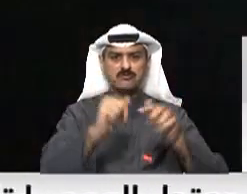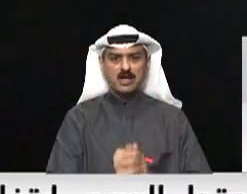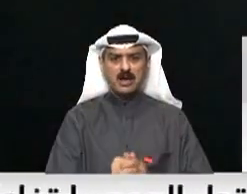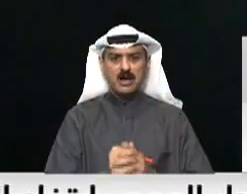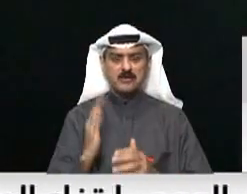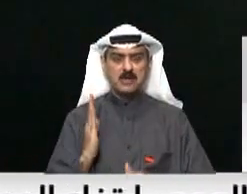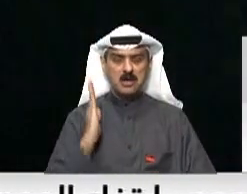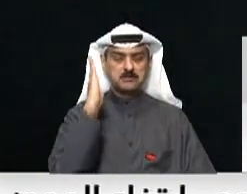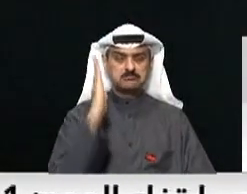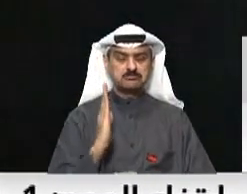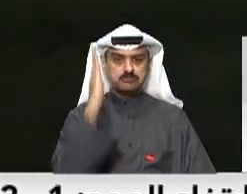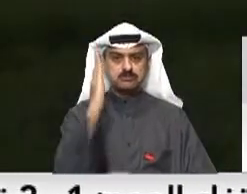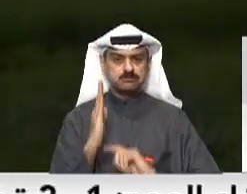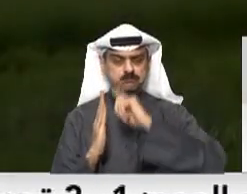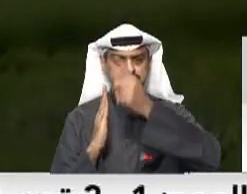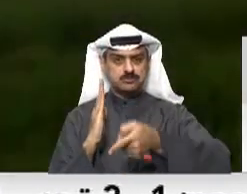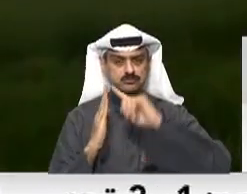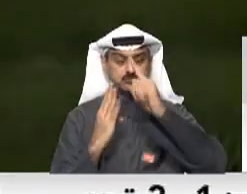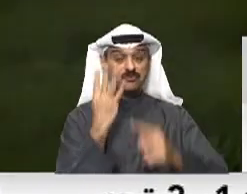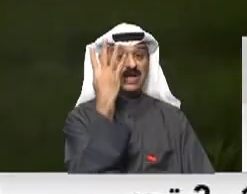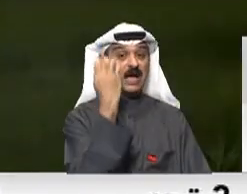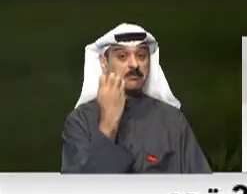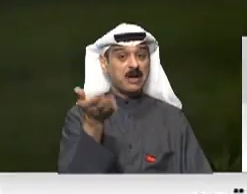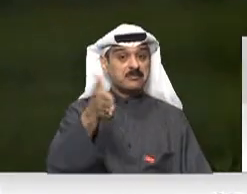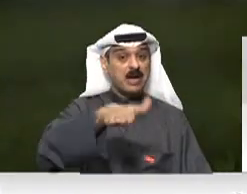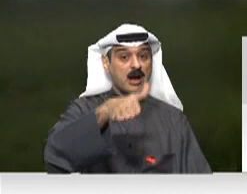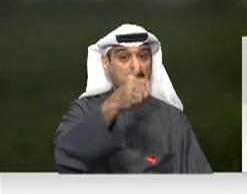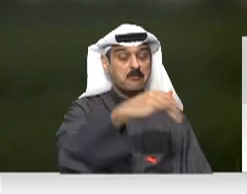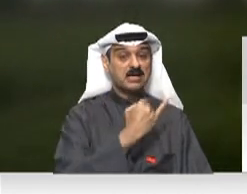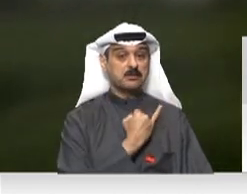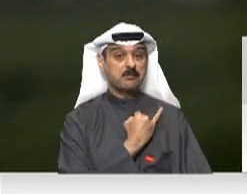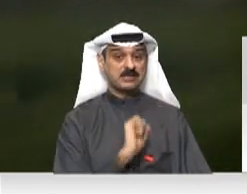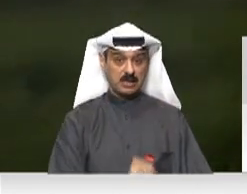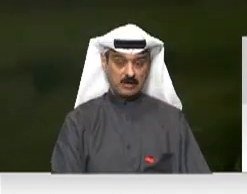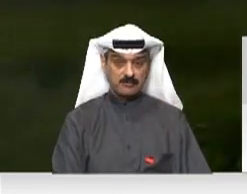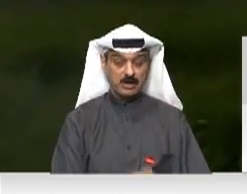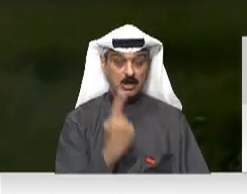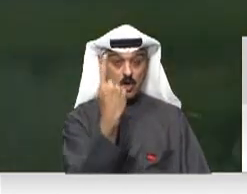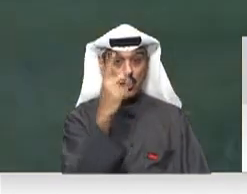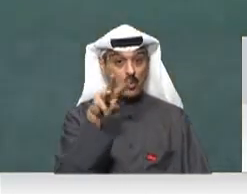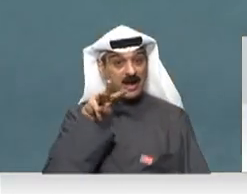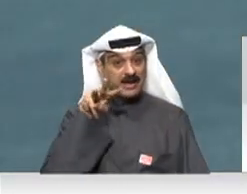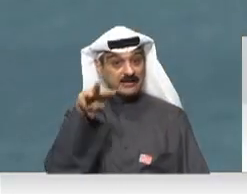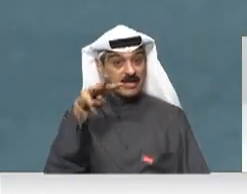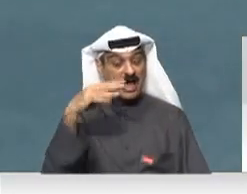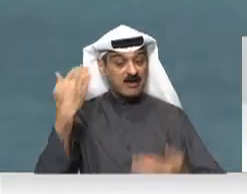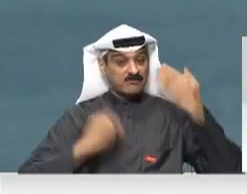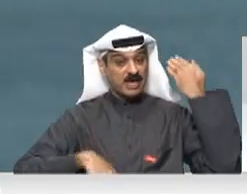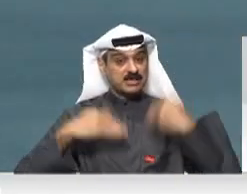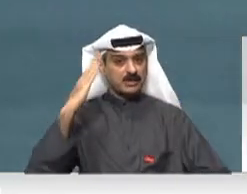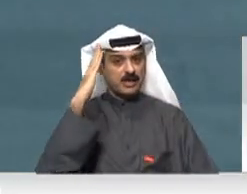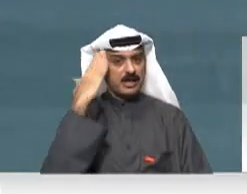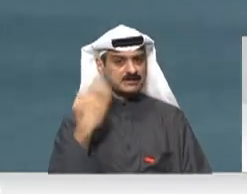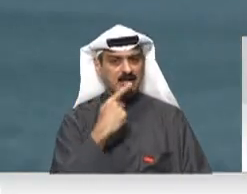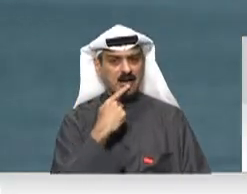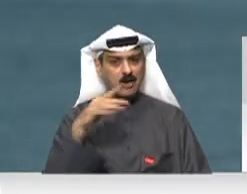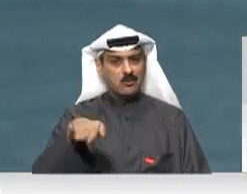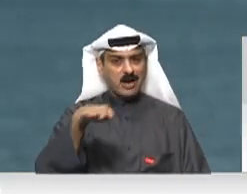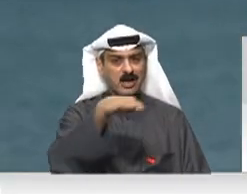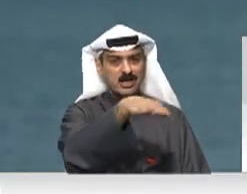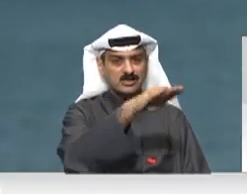من 400 قتيل مدني وأكثر من 1000 جريح، بينهم نساء وأطفال.